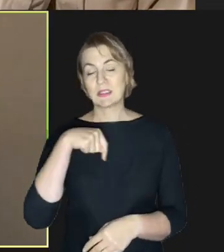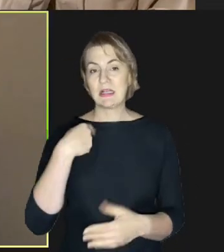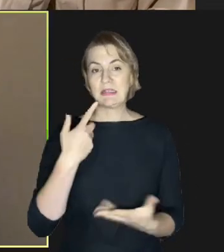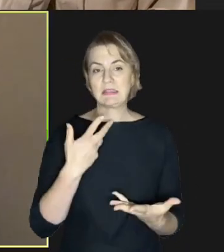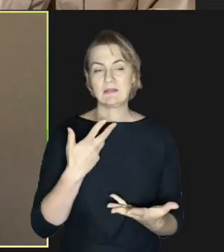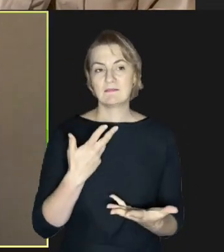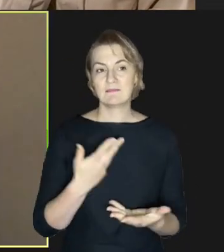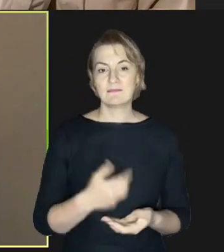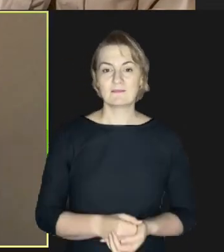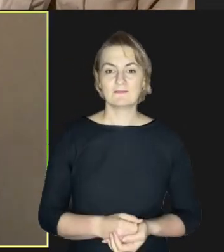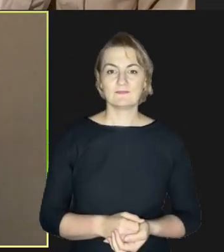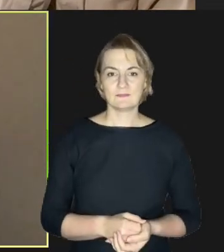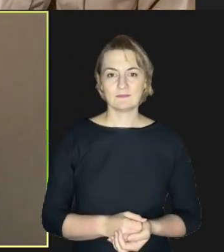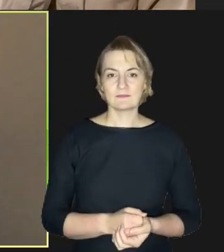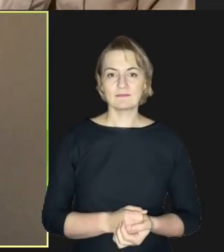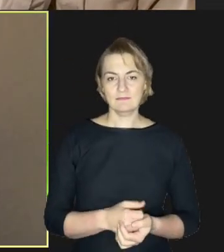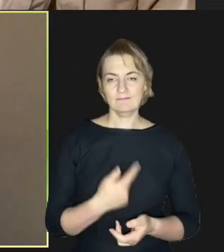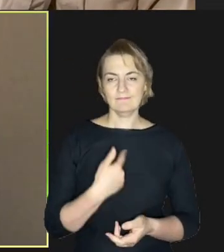szans?